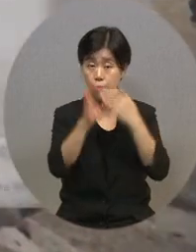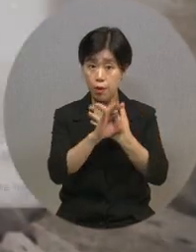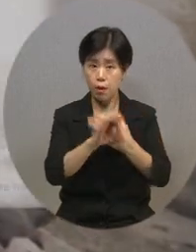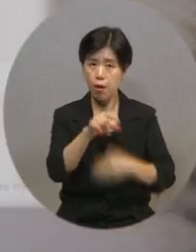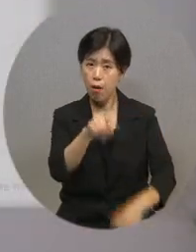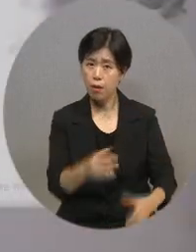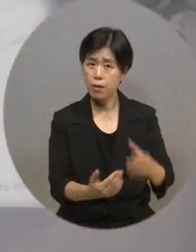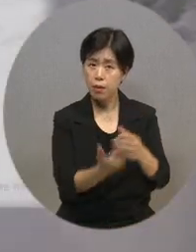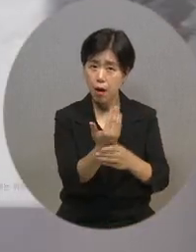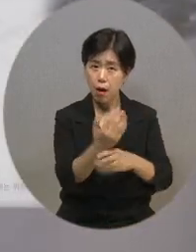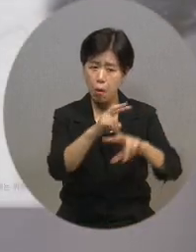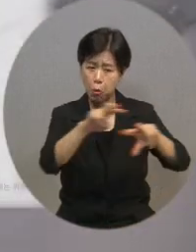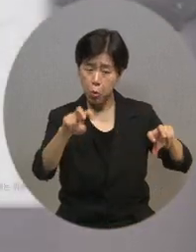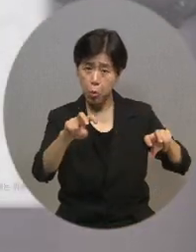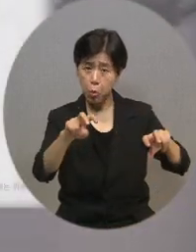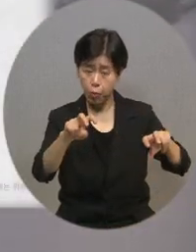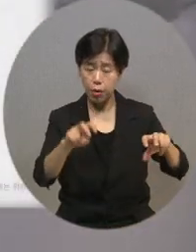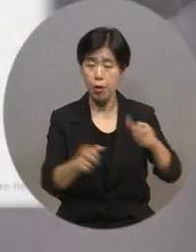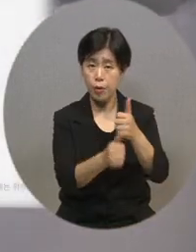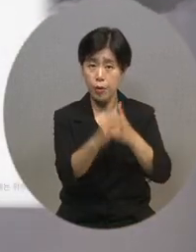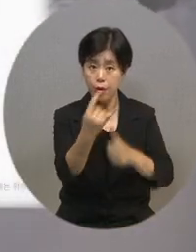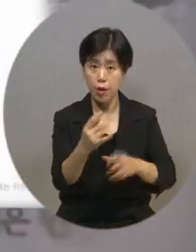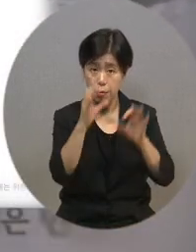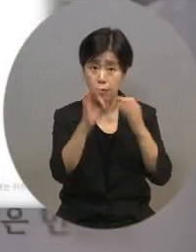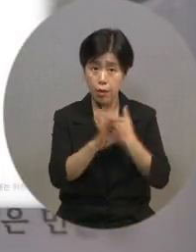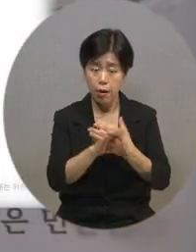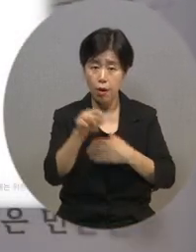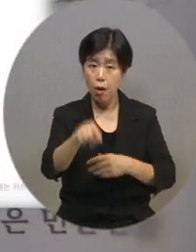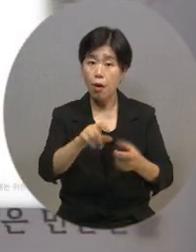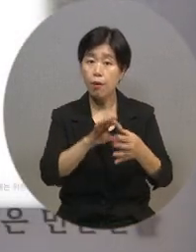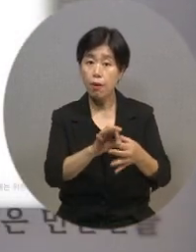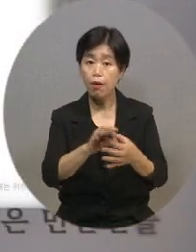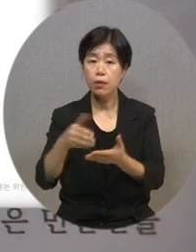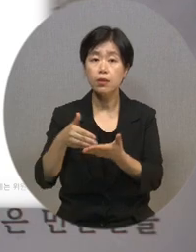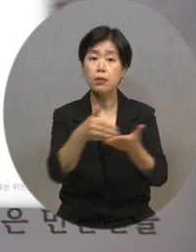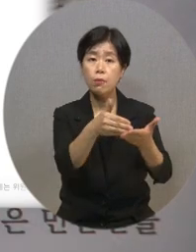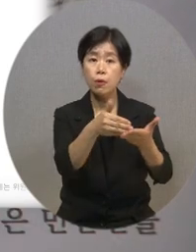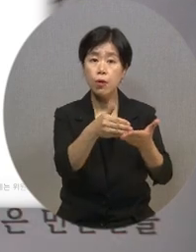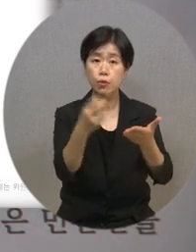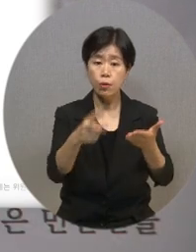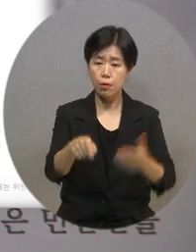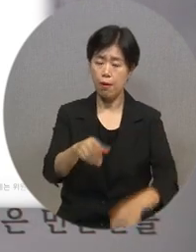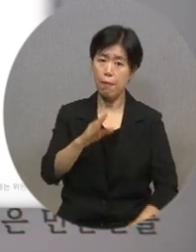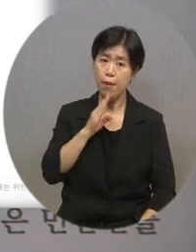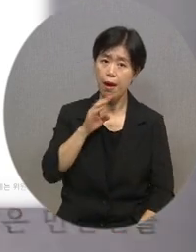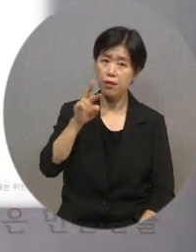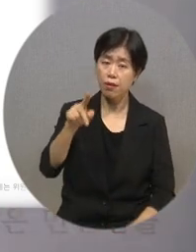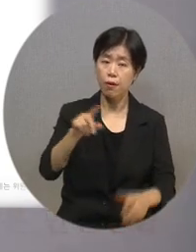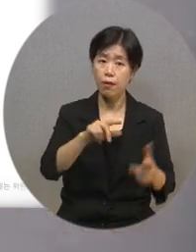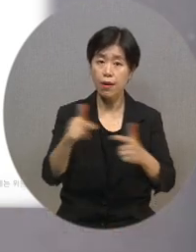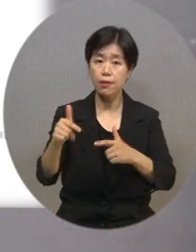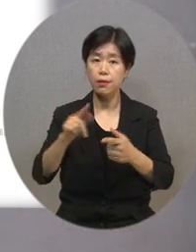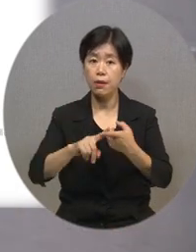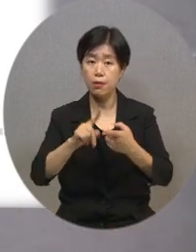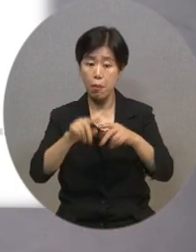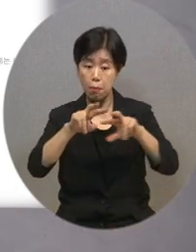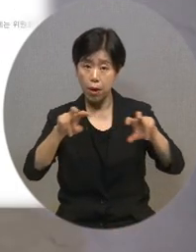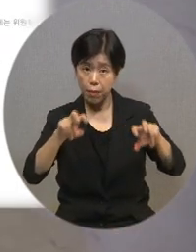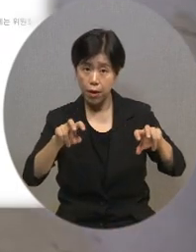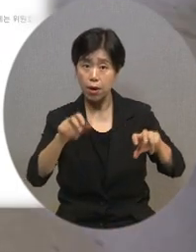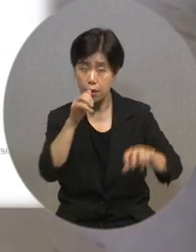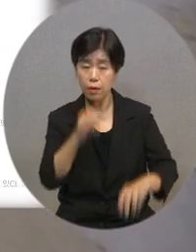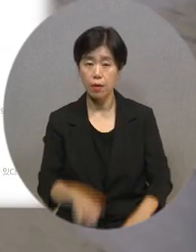사건 실무위원회는 진상규명 신고 접수 및 사실 조사를 하고 여순 사건